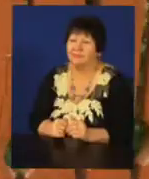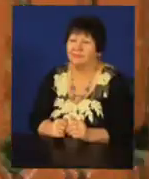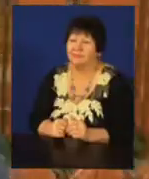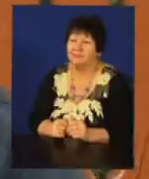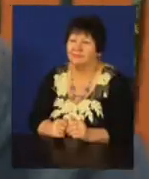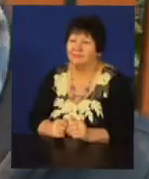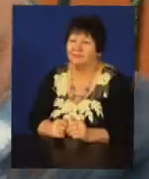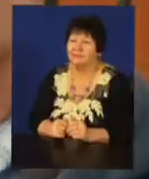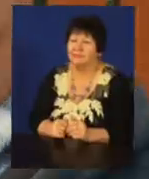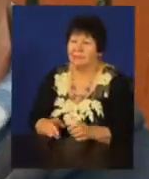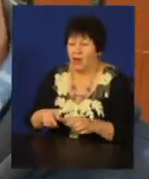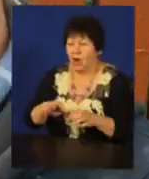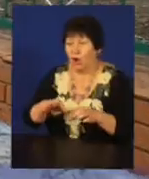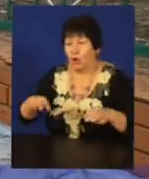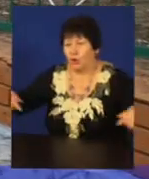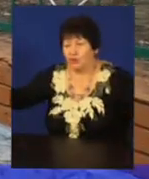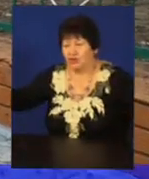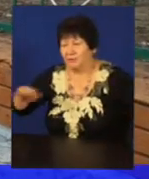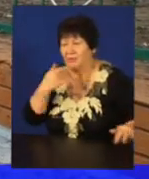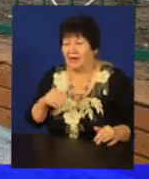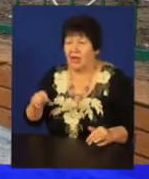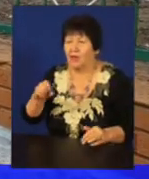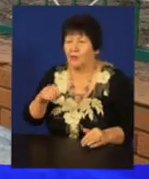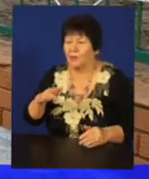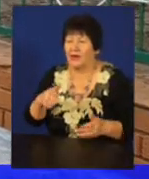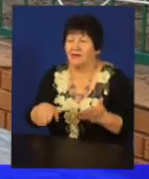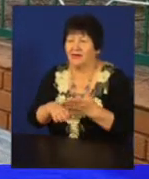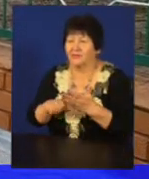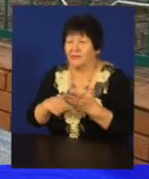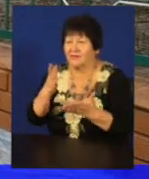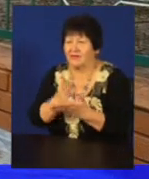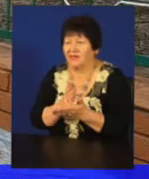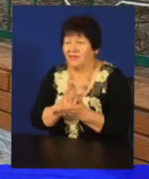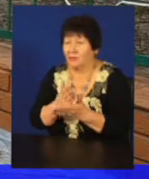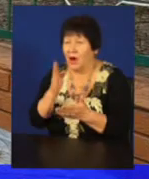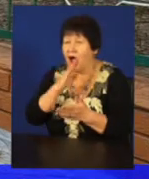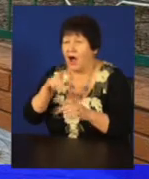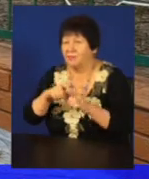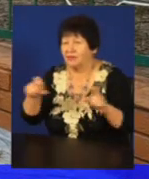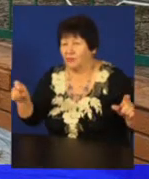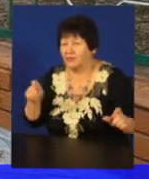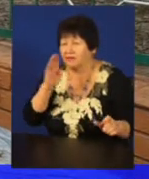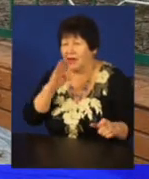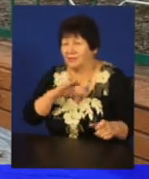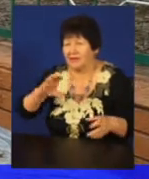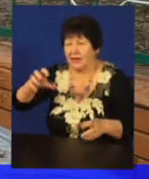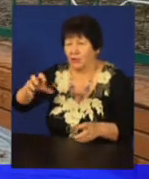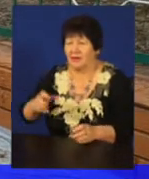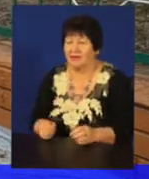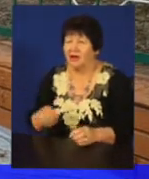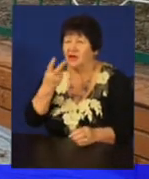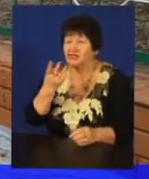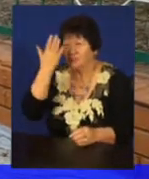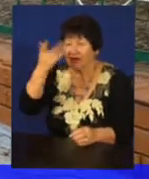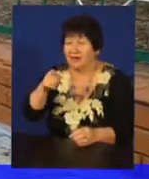noi lungimea e mare de la asta. Europenii vă ajută să aveți un apeduct, adică să aveți apă de la robinet. Aha. Ce părere